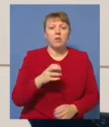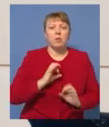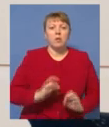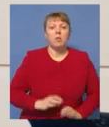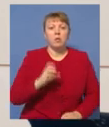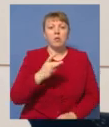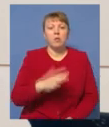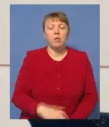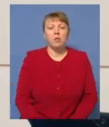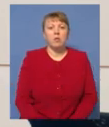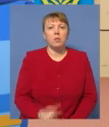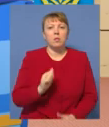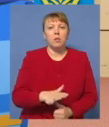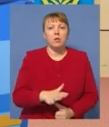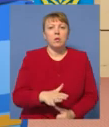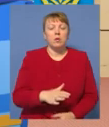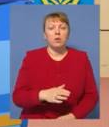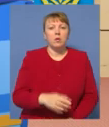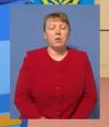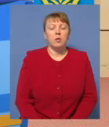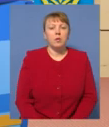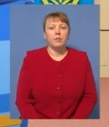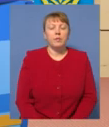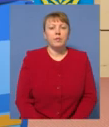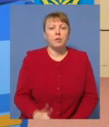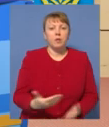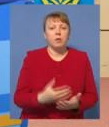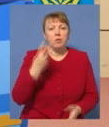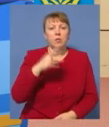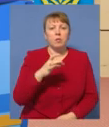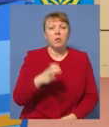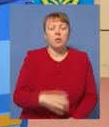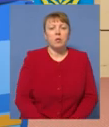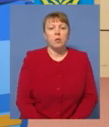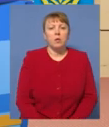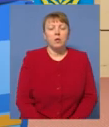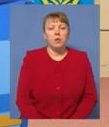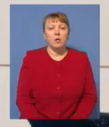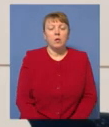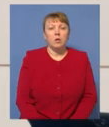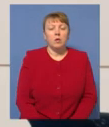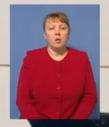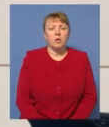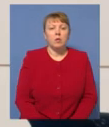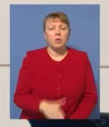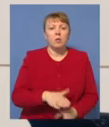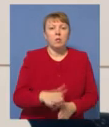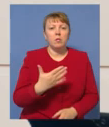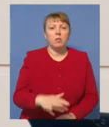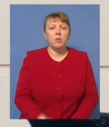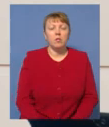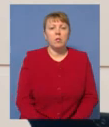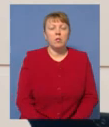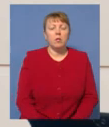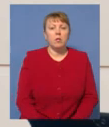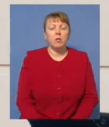и поручил внедрить новую модель уголовного процесса с четким разграничением их полномочий. Я